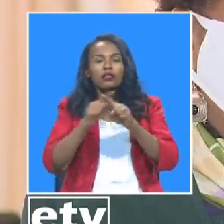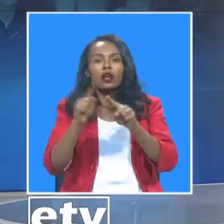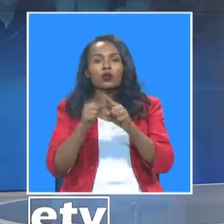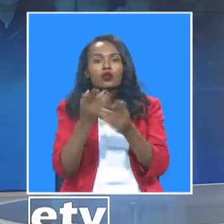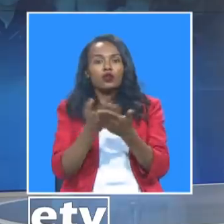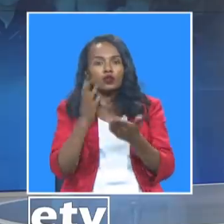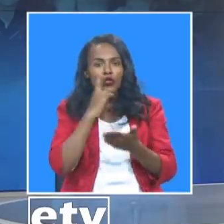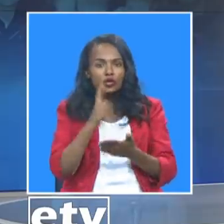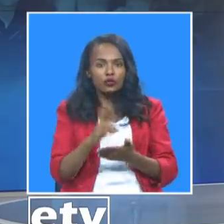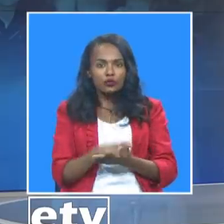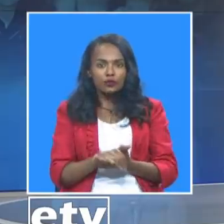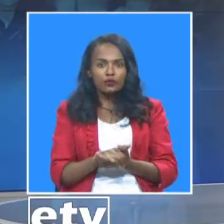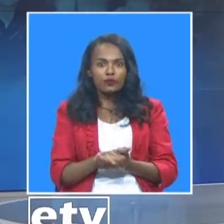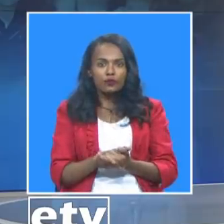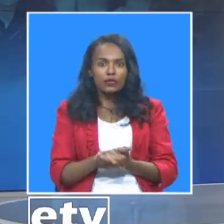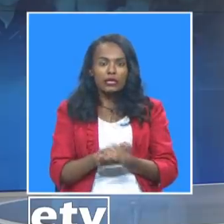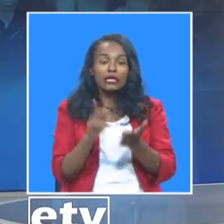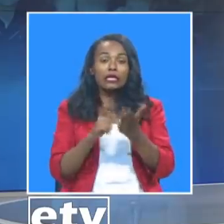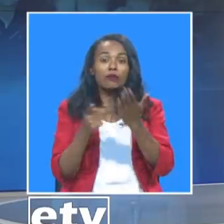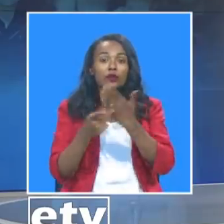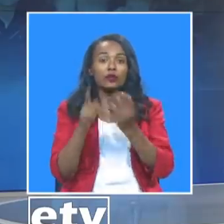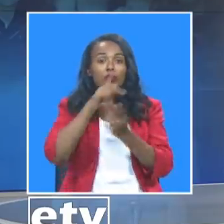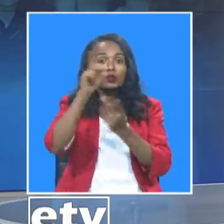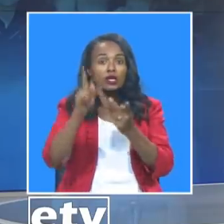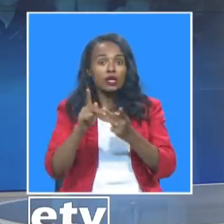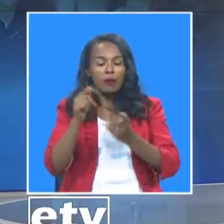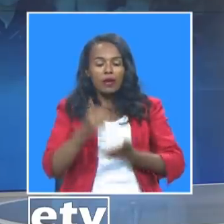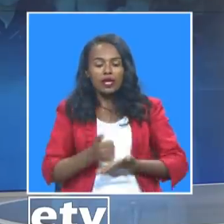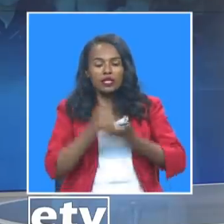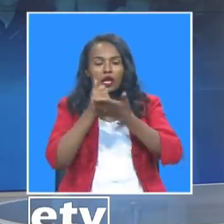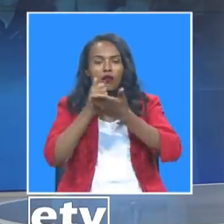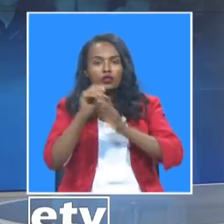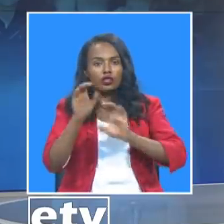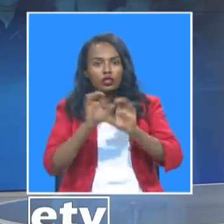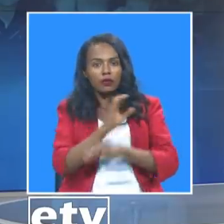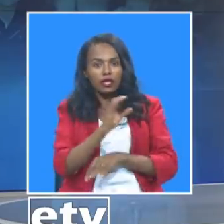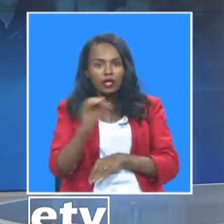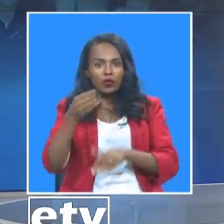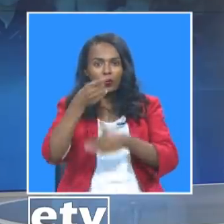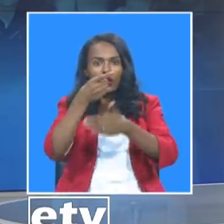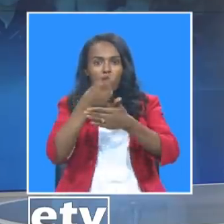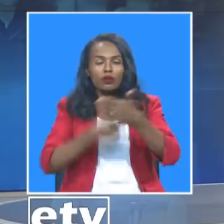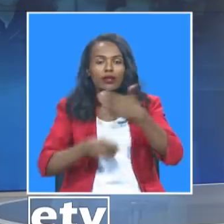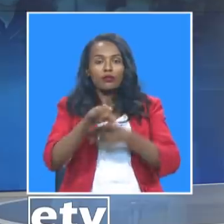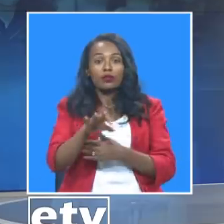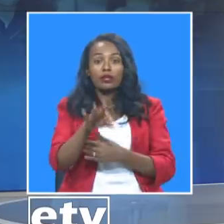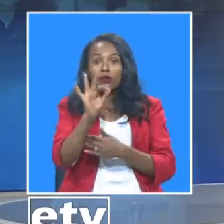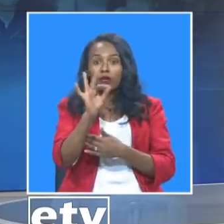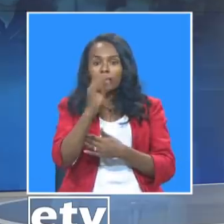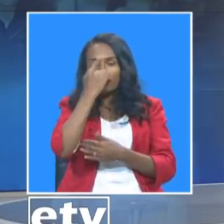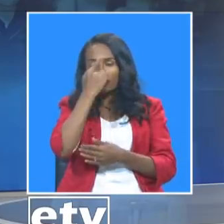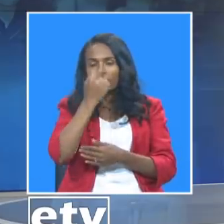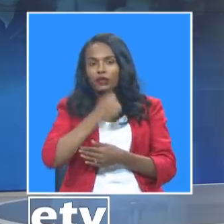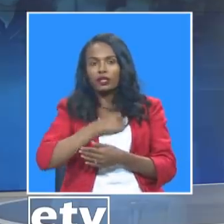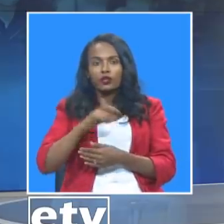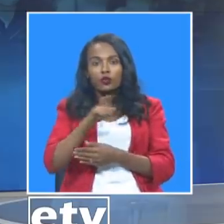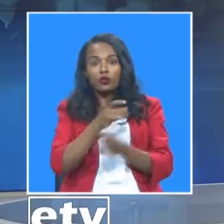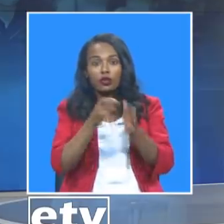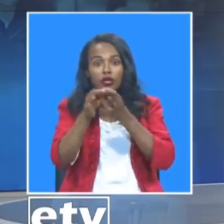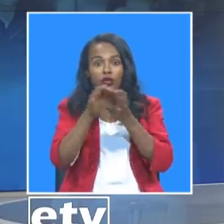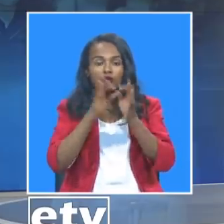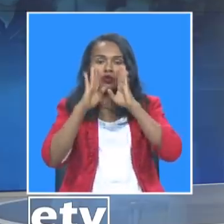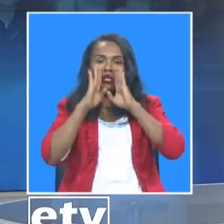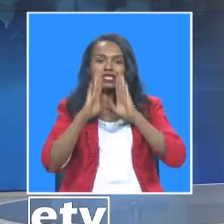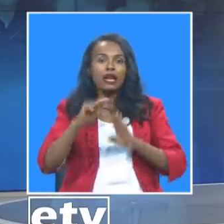ነገሮች ናቸው። ለፕሮጀክቱ ስኬታማነት ድጋፎች እንደሚደረጉና ውጤትም እንደሚገኝበት እምነታቸው መሆኑን የገለጹት ደግሞ